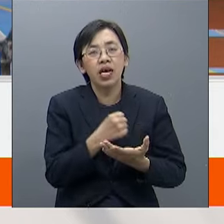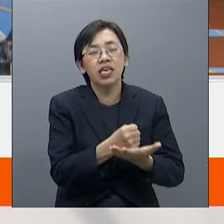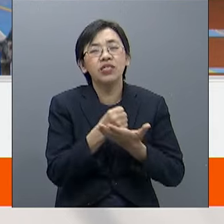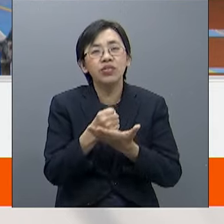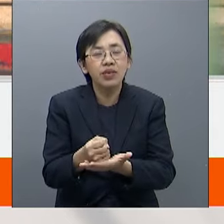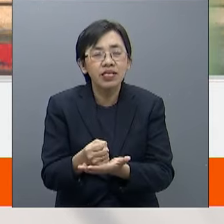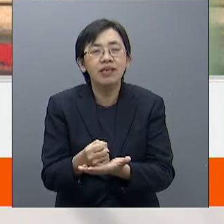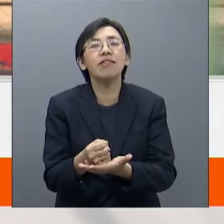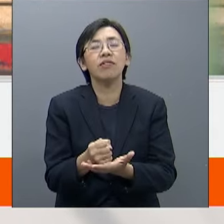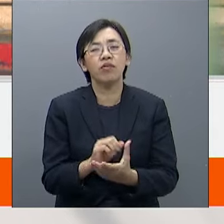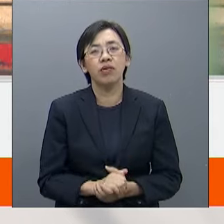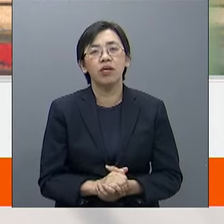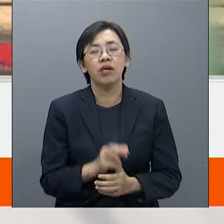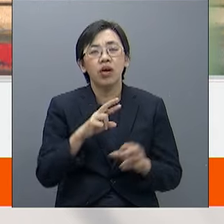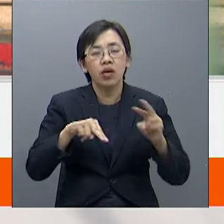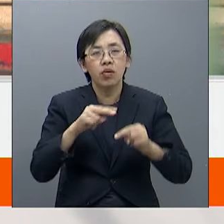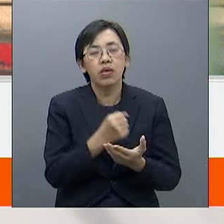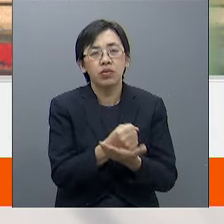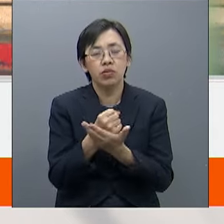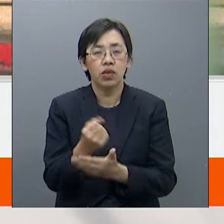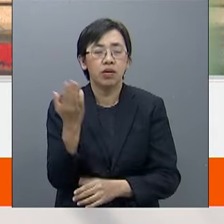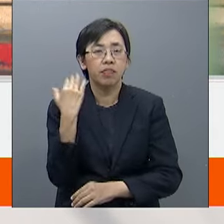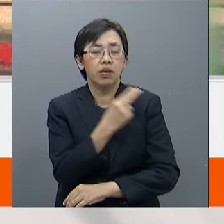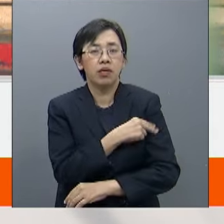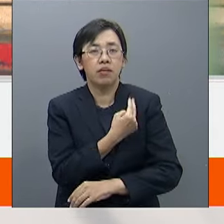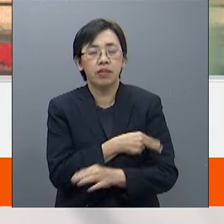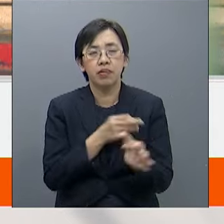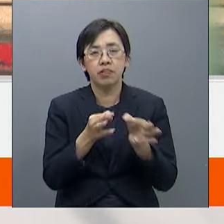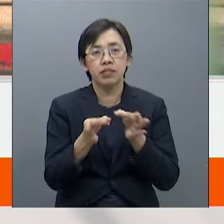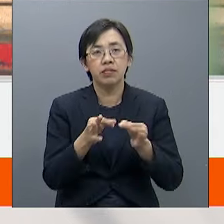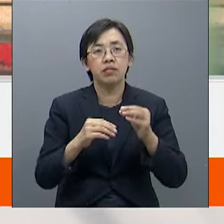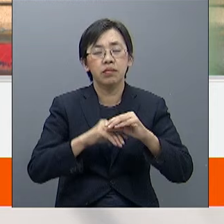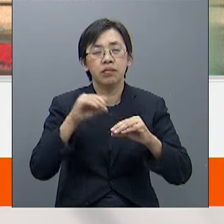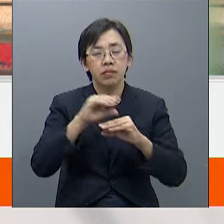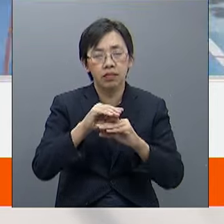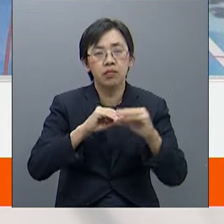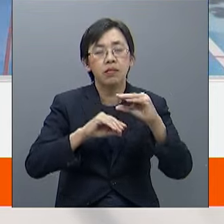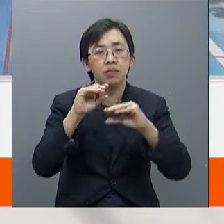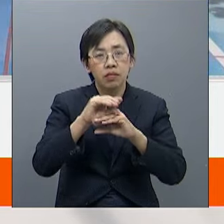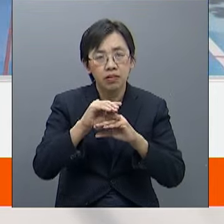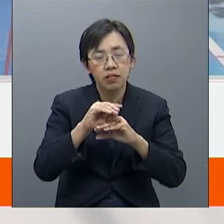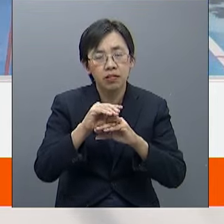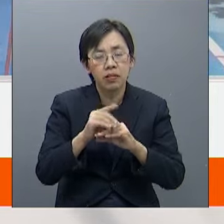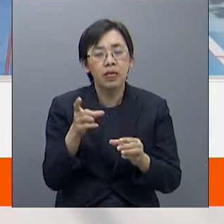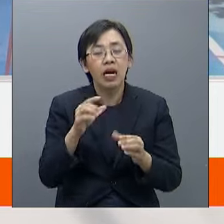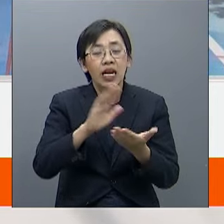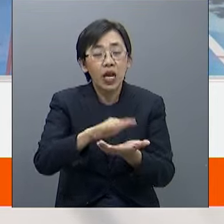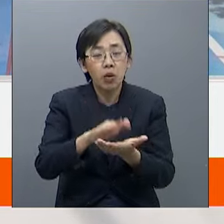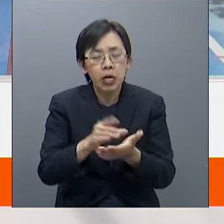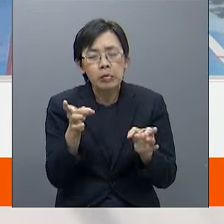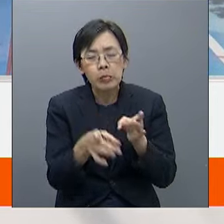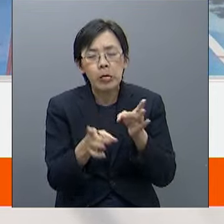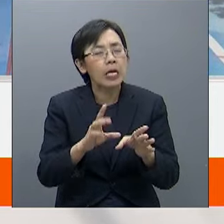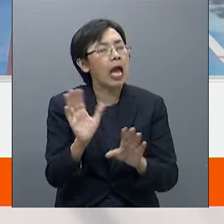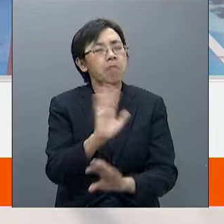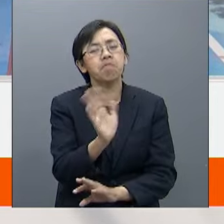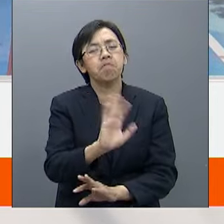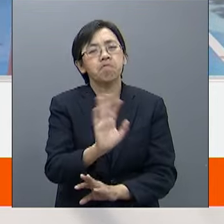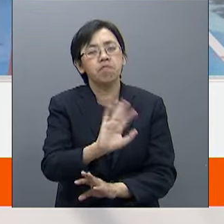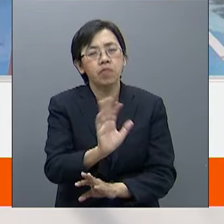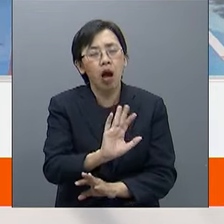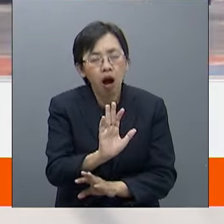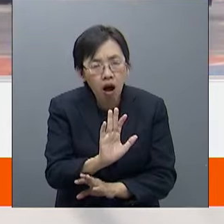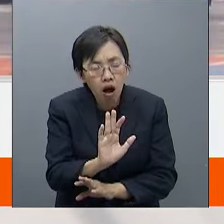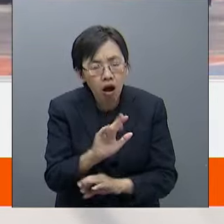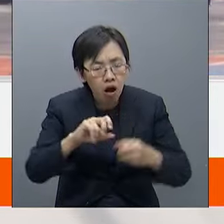คะเราเนื่องจากหมอเคยทำเป็นที่ปรึกษาโครงการไม่ล้อแกล้งกันในโรงเรียนเนาะก็เราเจอว่าปัญห